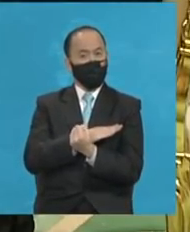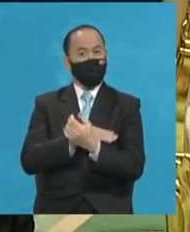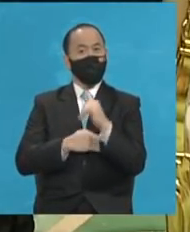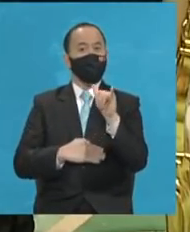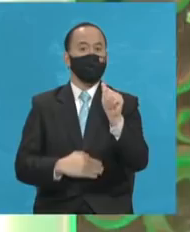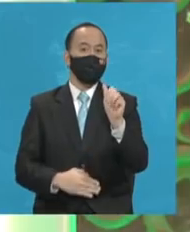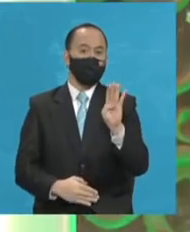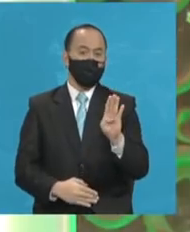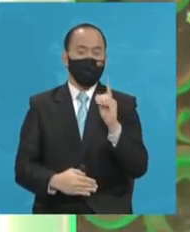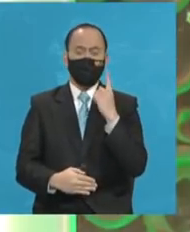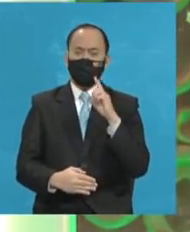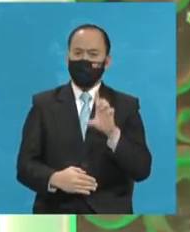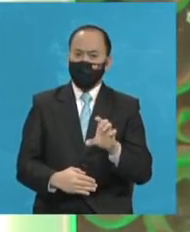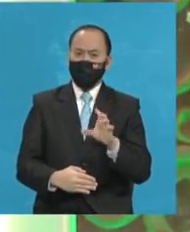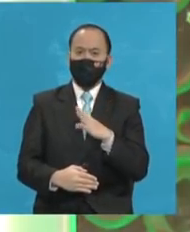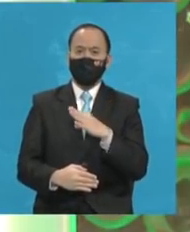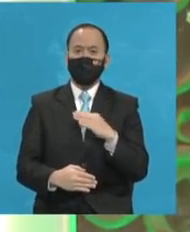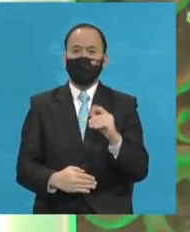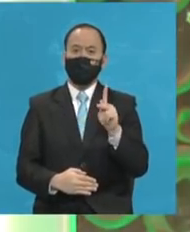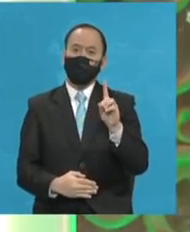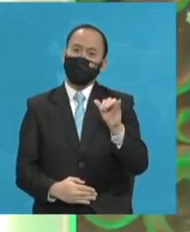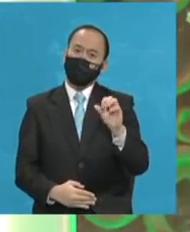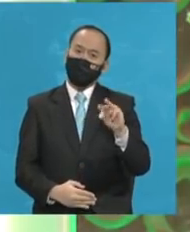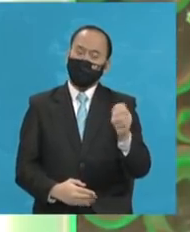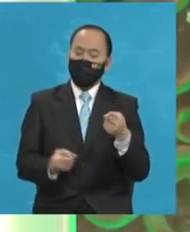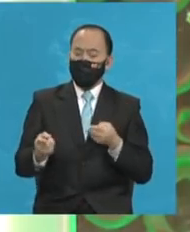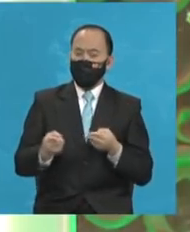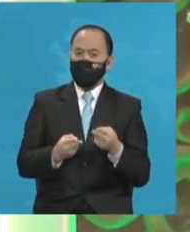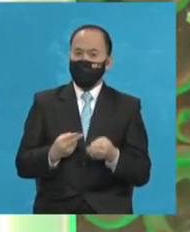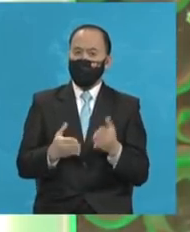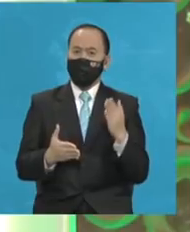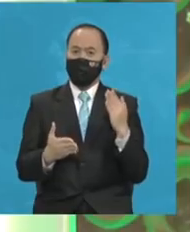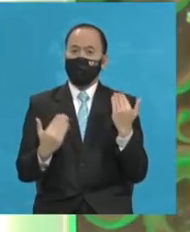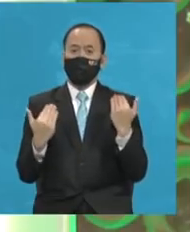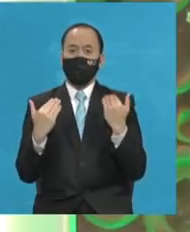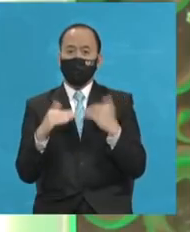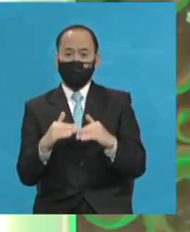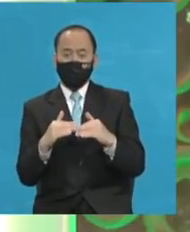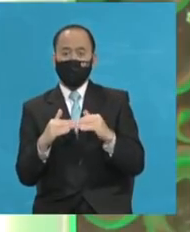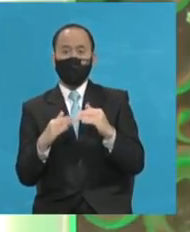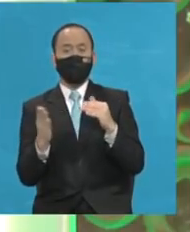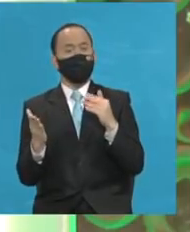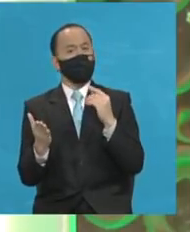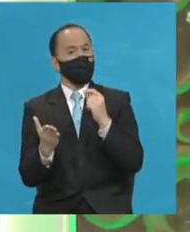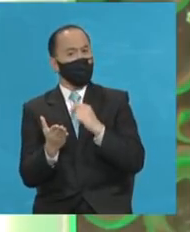seperti juga proudly tuanku usai semoga makan penandaan persen padanan menjadi